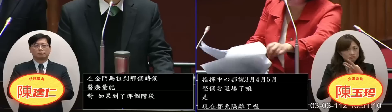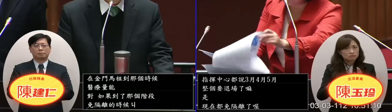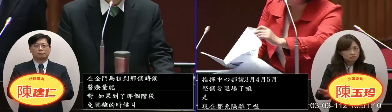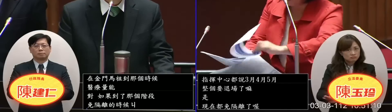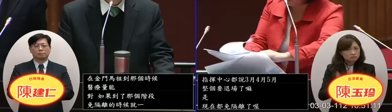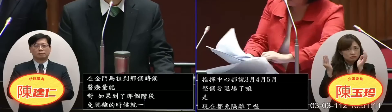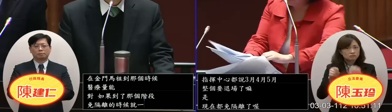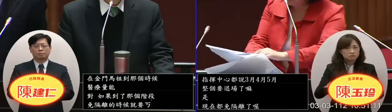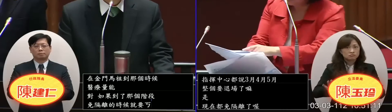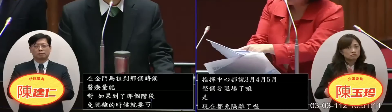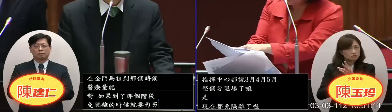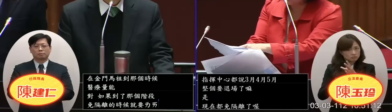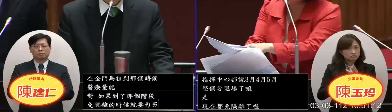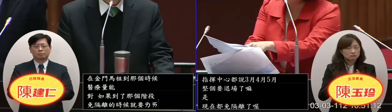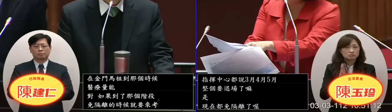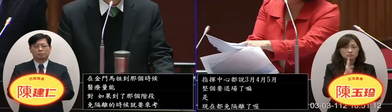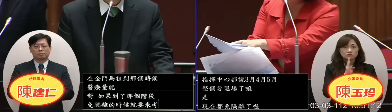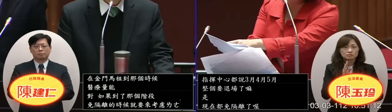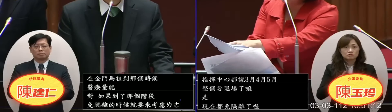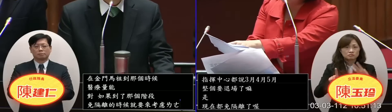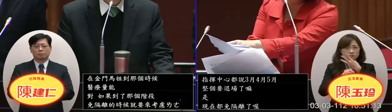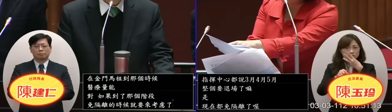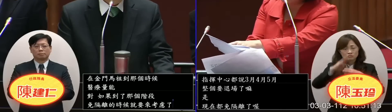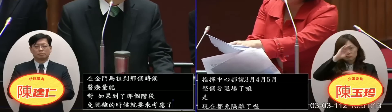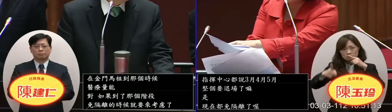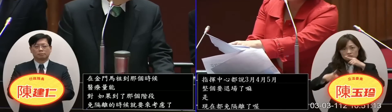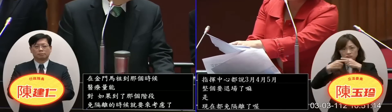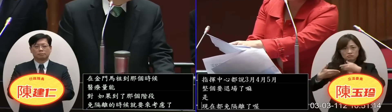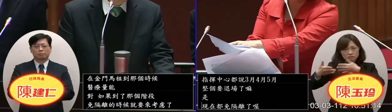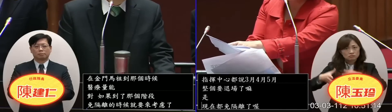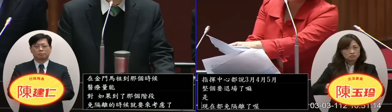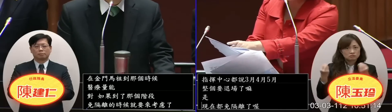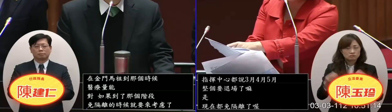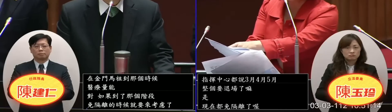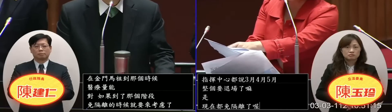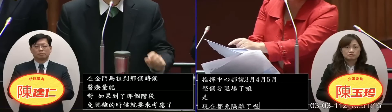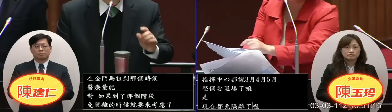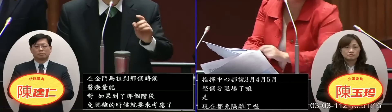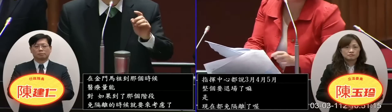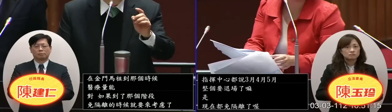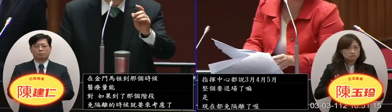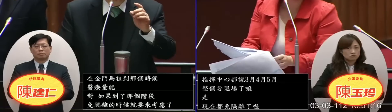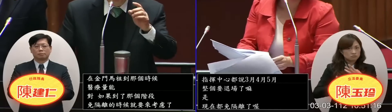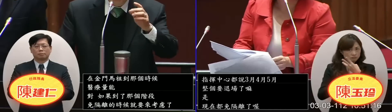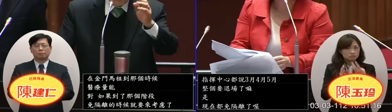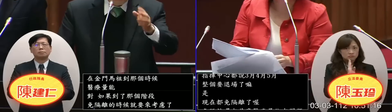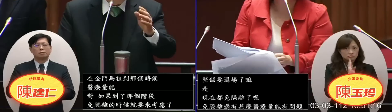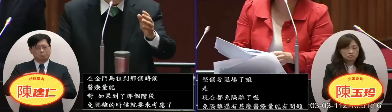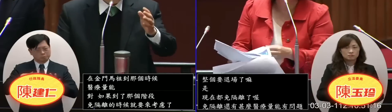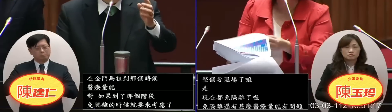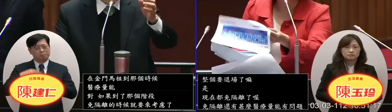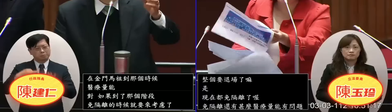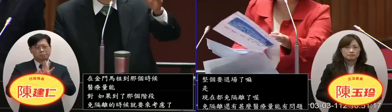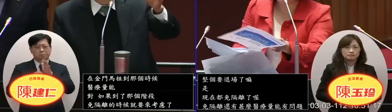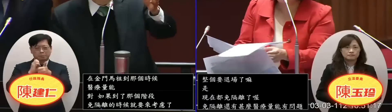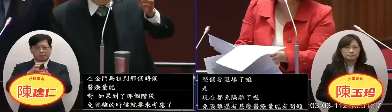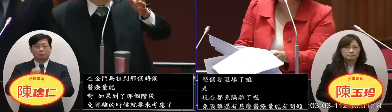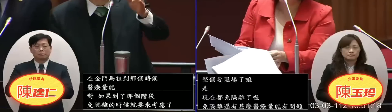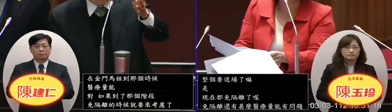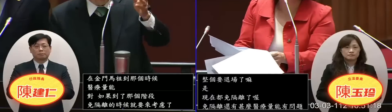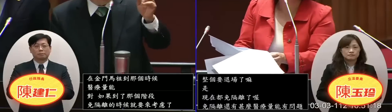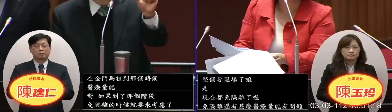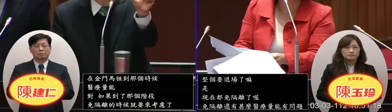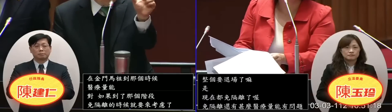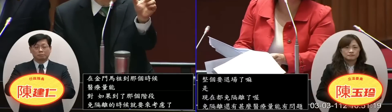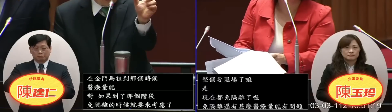始哦，现在已经三月了，三月免隔离哦，现在已经三月了。 我跟委员讲一下。那